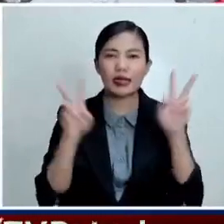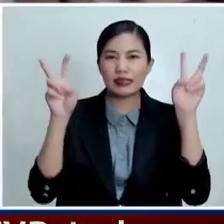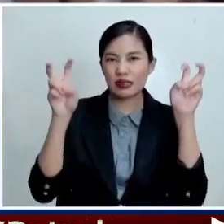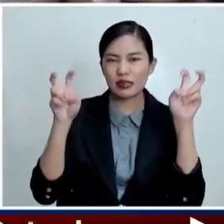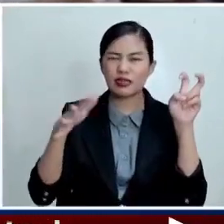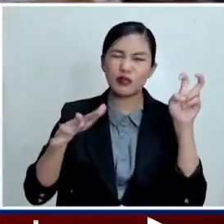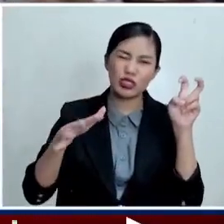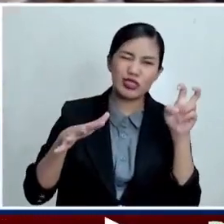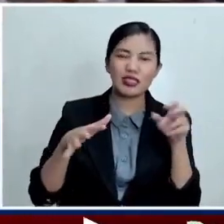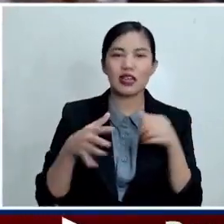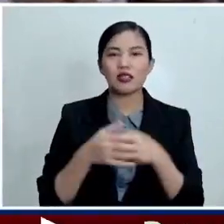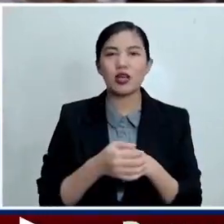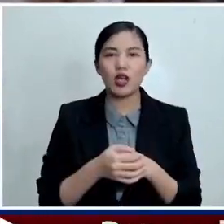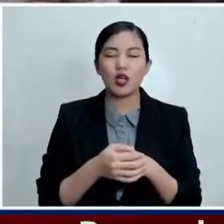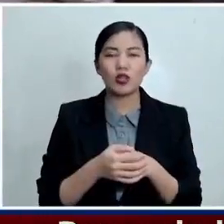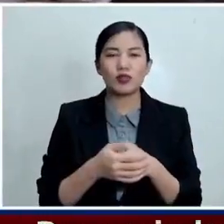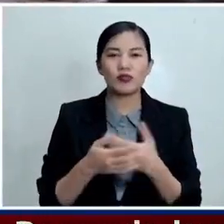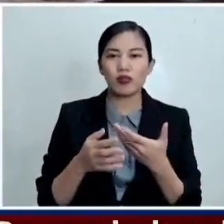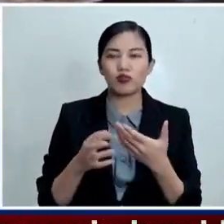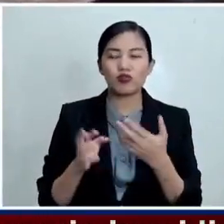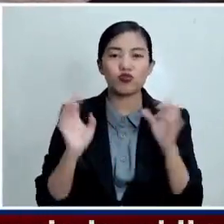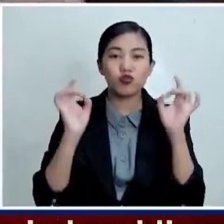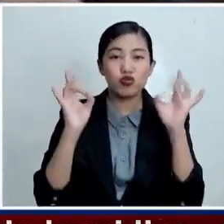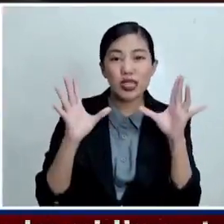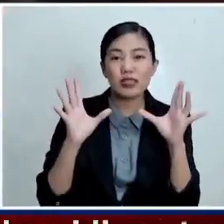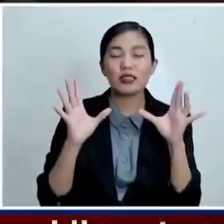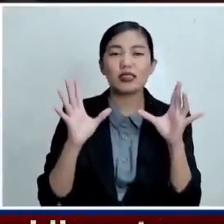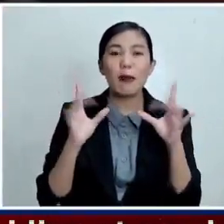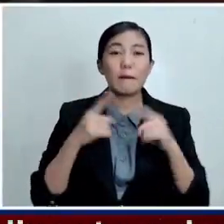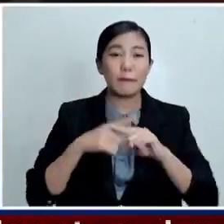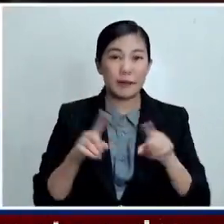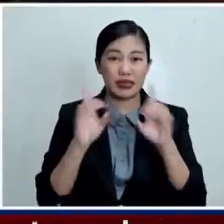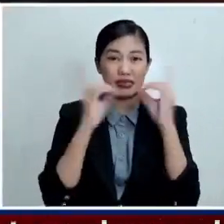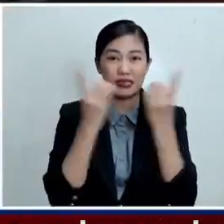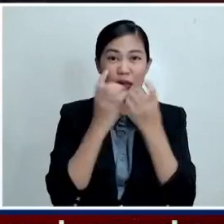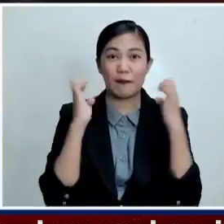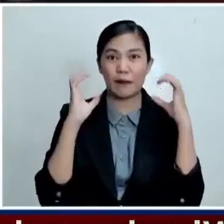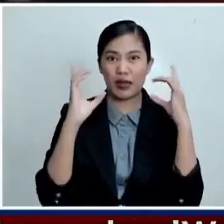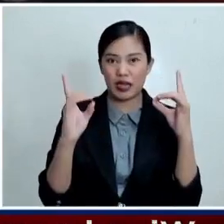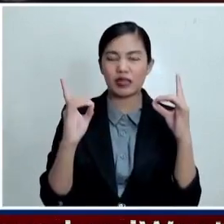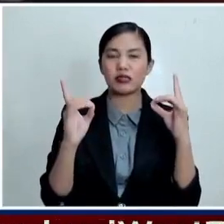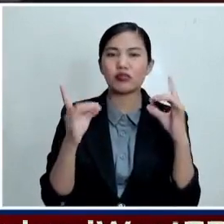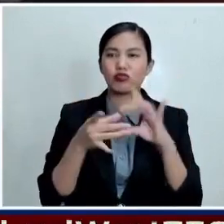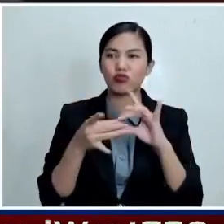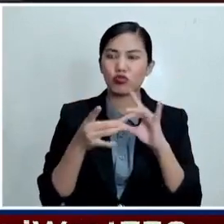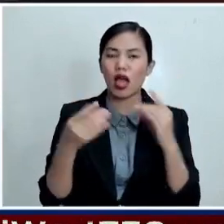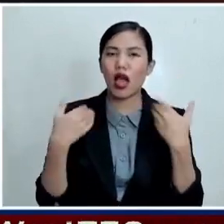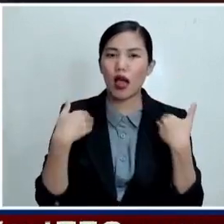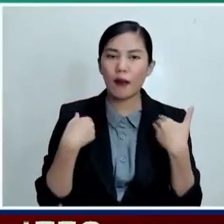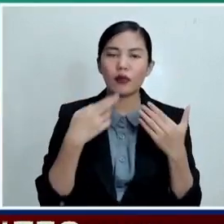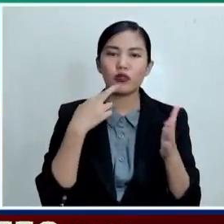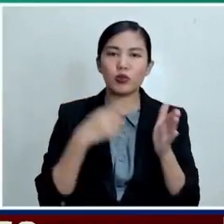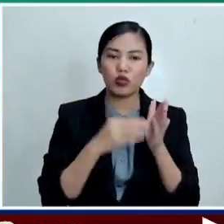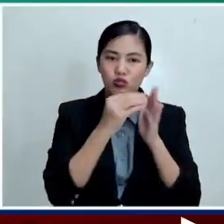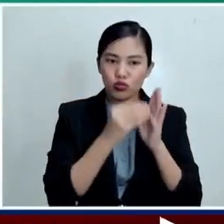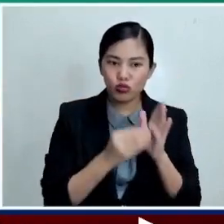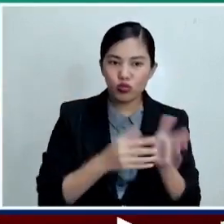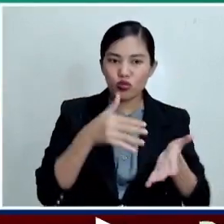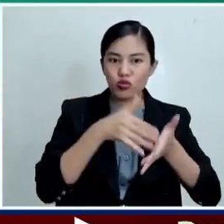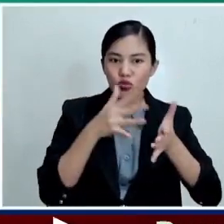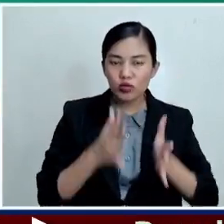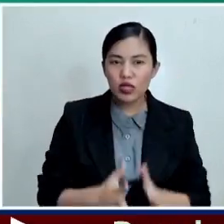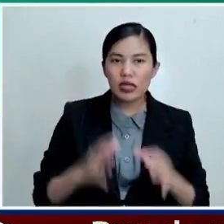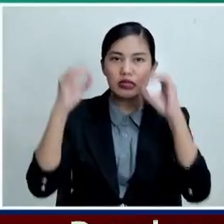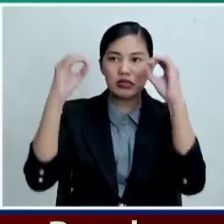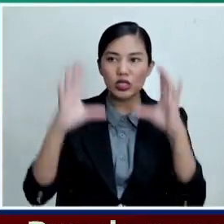Manila, kinumpirma ng Department of Education na nakakatanggap na sila ng report ng mga mag-aaral at teachers na tinatamaan na